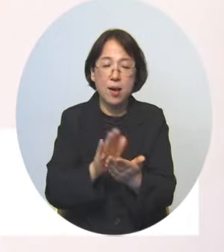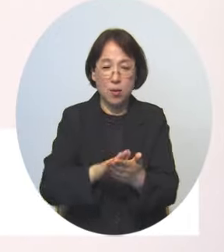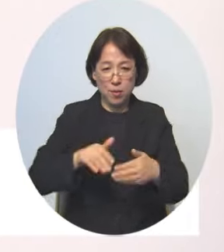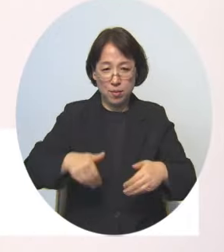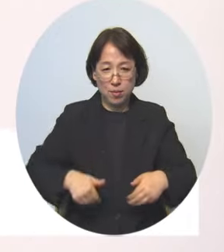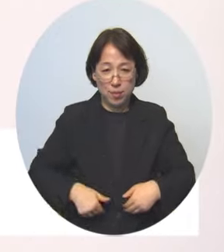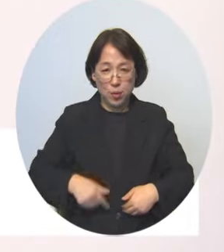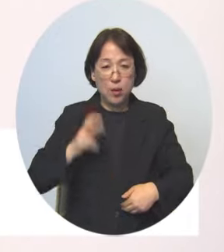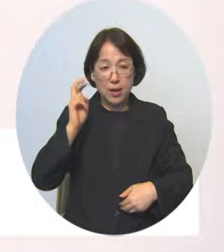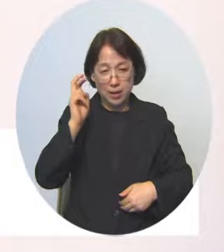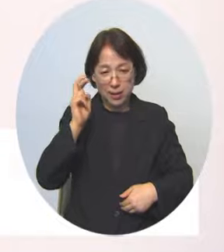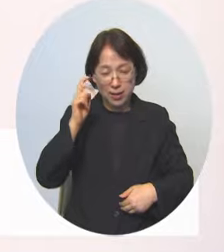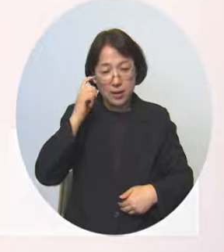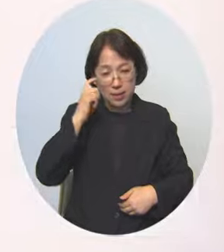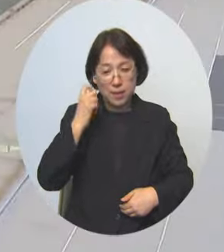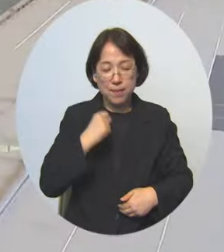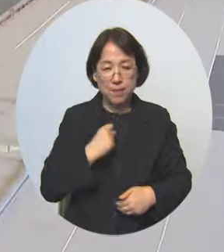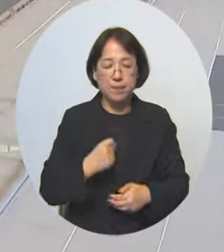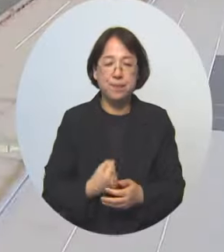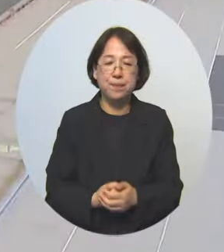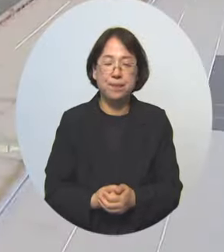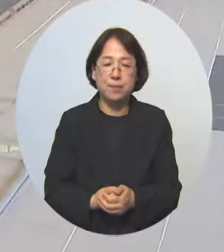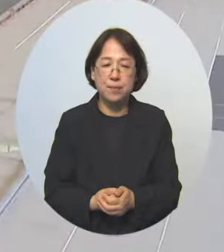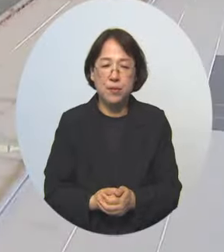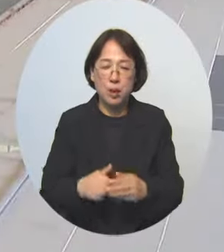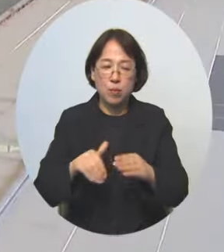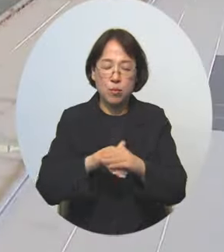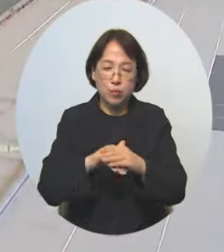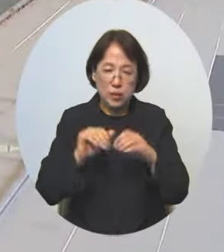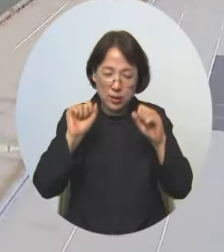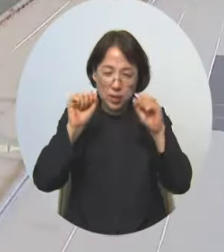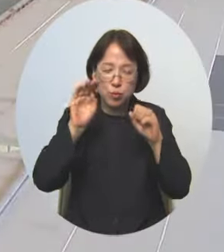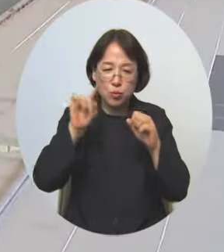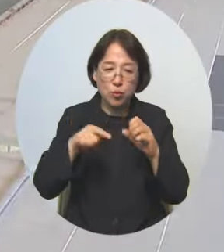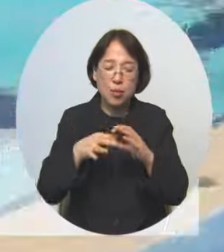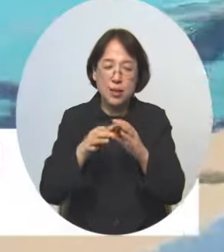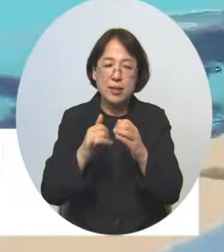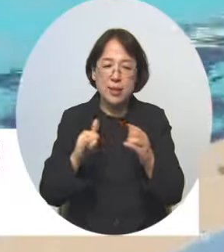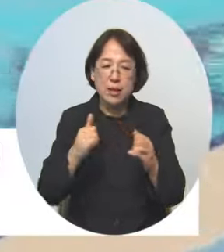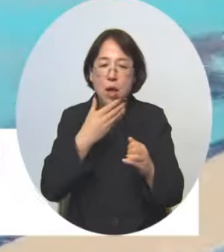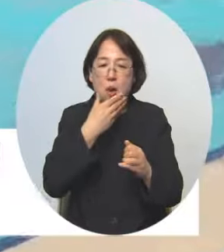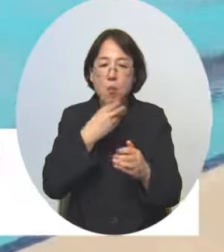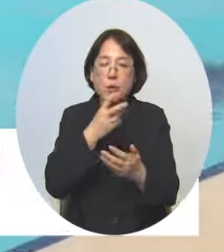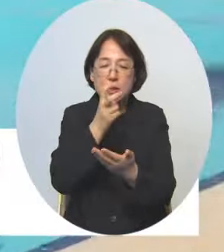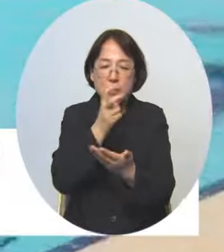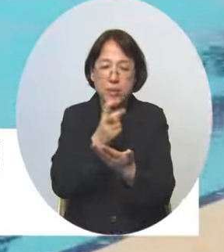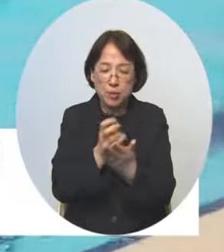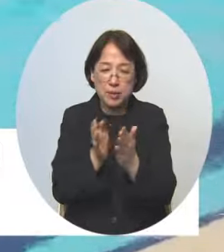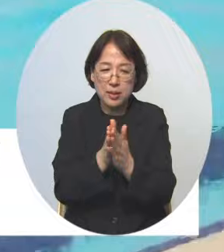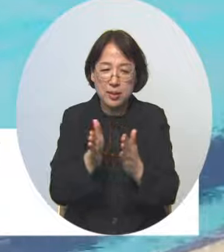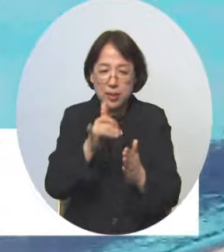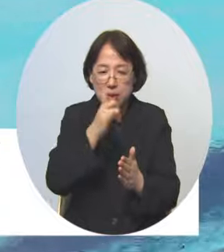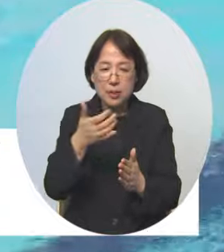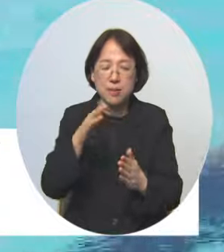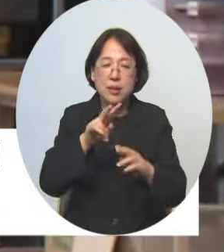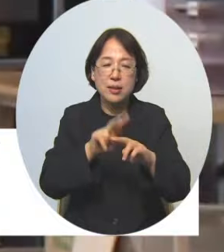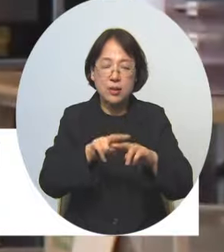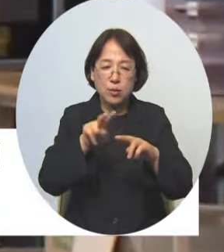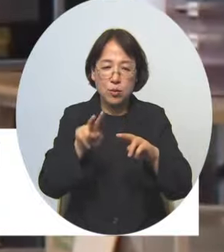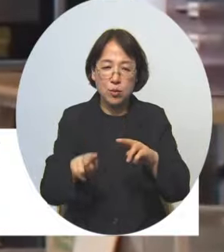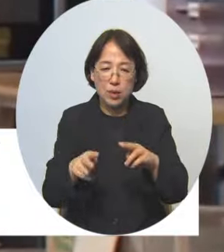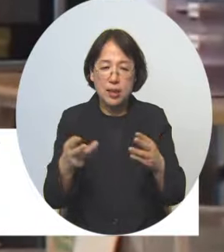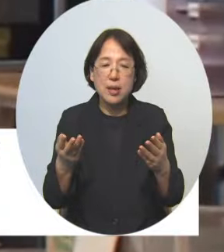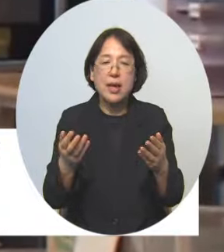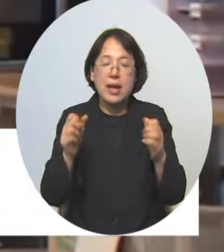좀 필요하겠다. 문체부 관계자는 체육인 복지법이 시행됐지만 은퇴 체육인 지원과